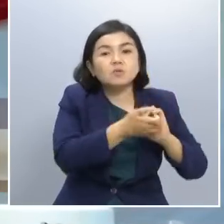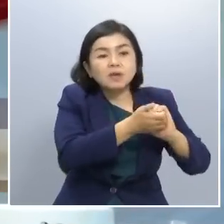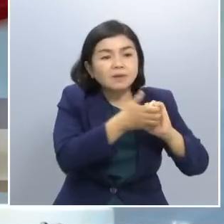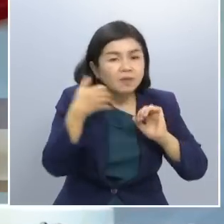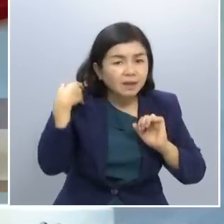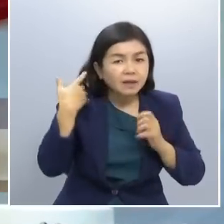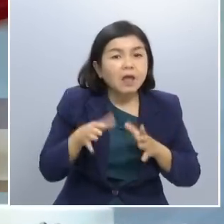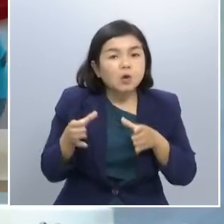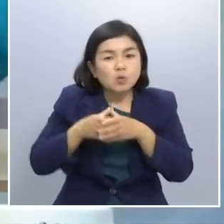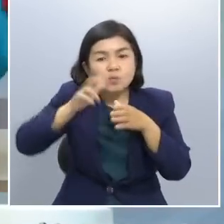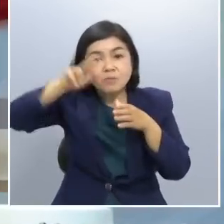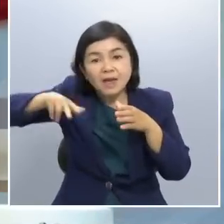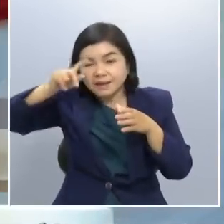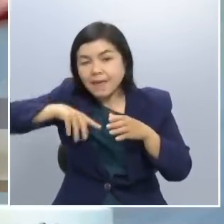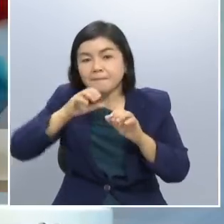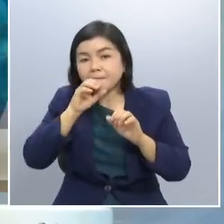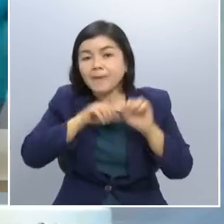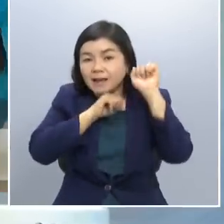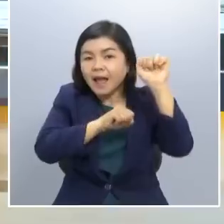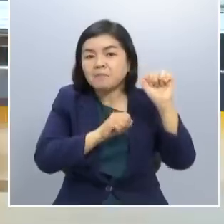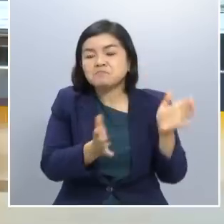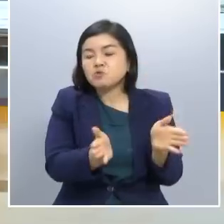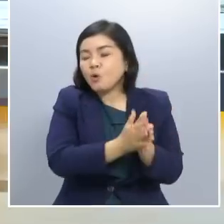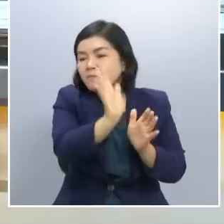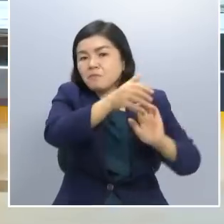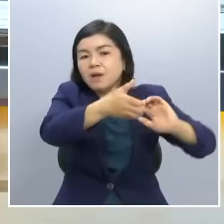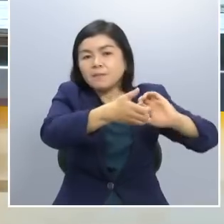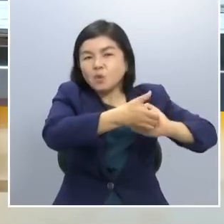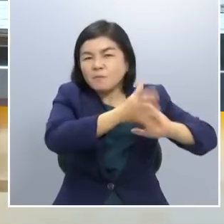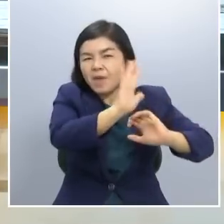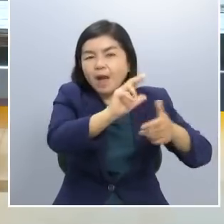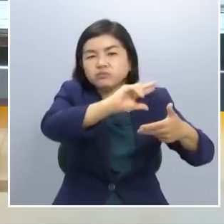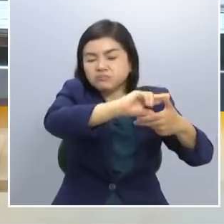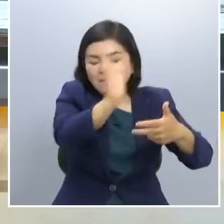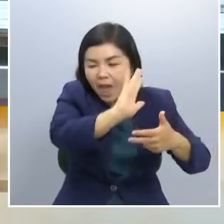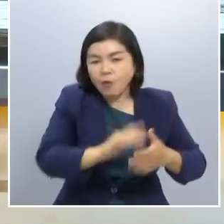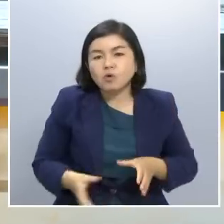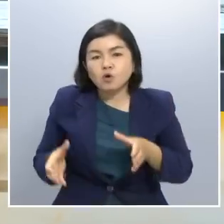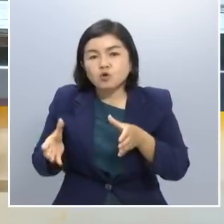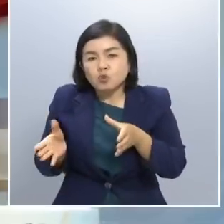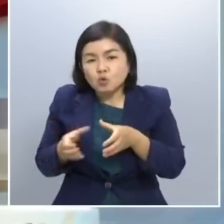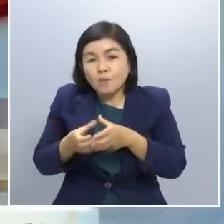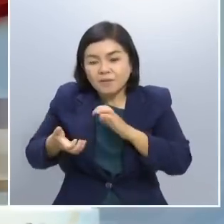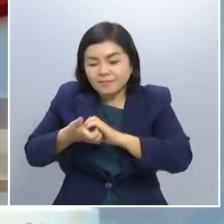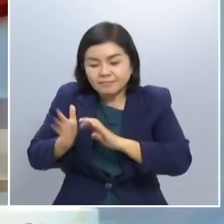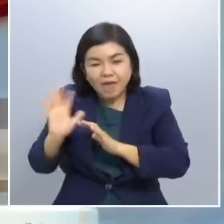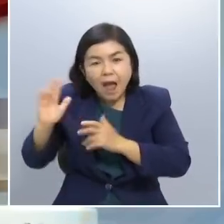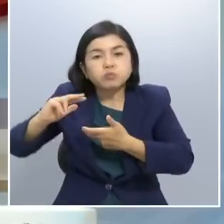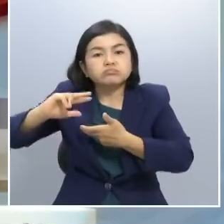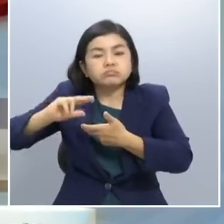เพื่อไทยประกาศไม่จับมือพลังประชารัฐกับรวมไทยสร้างชาติทำรัฐประหารมาขนาดเดียวกัน